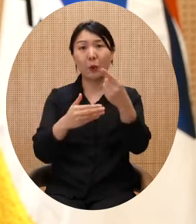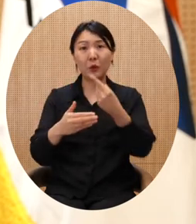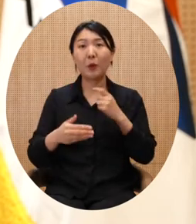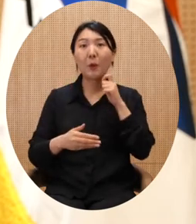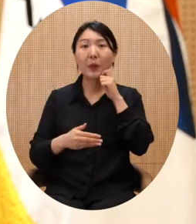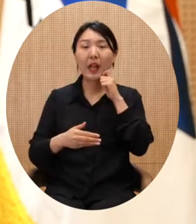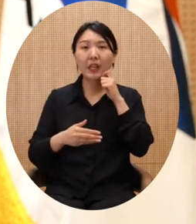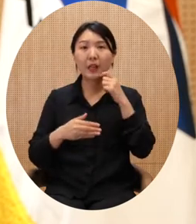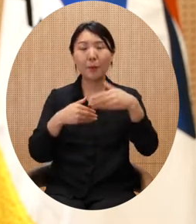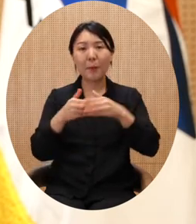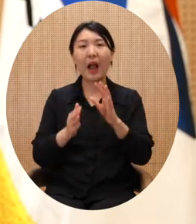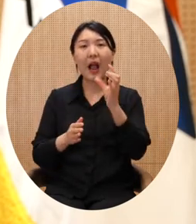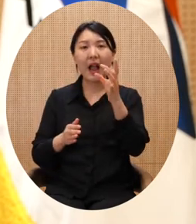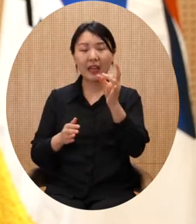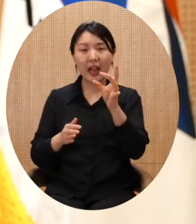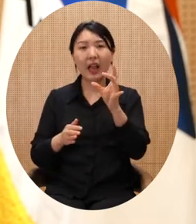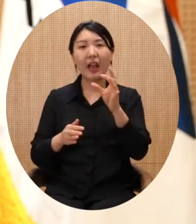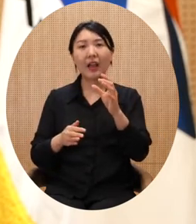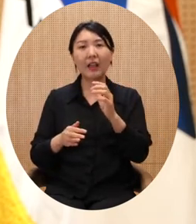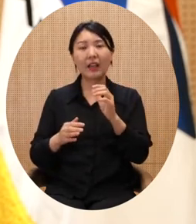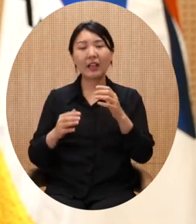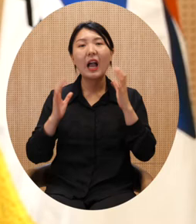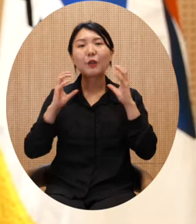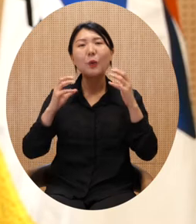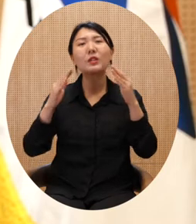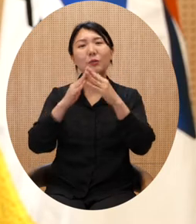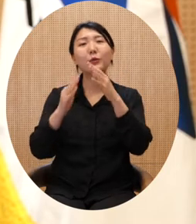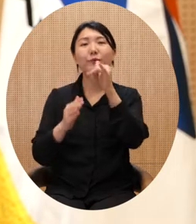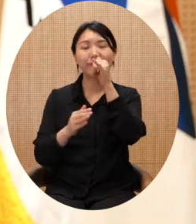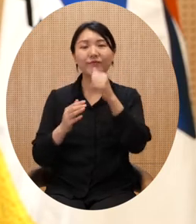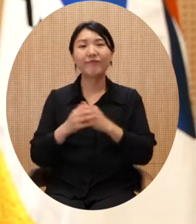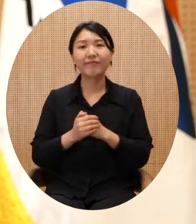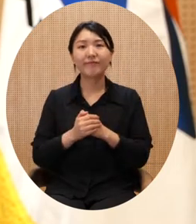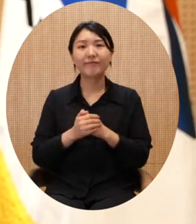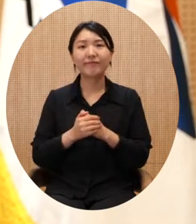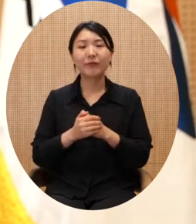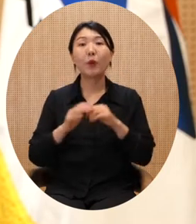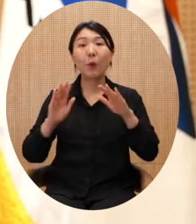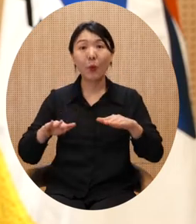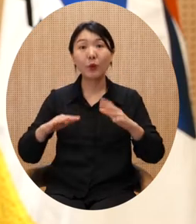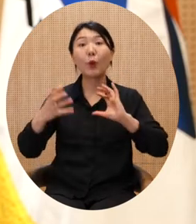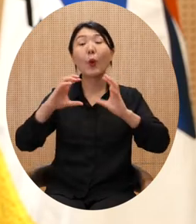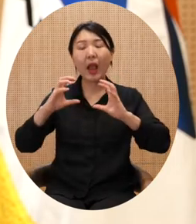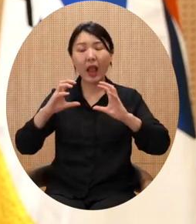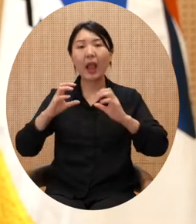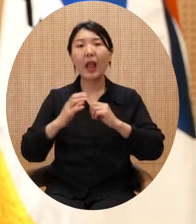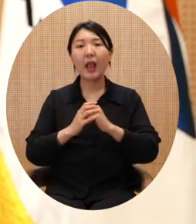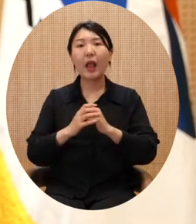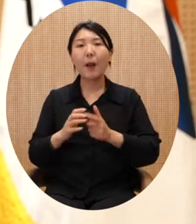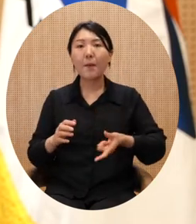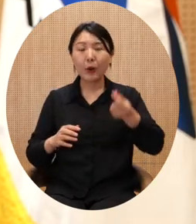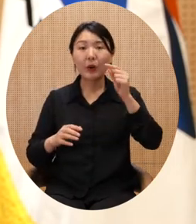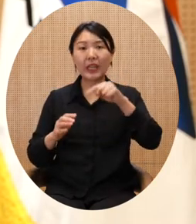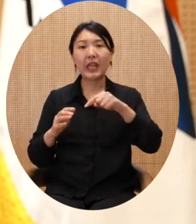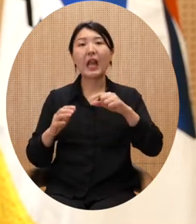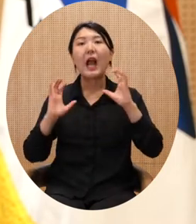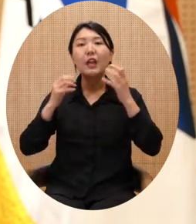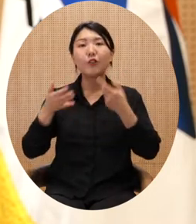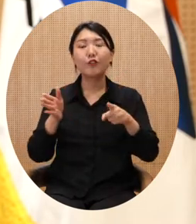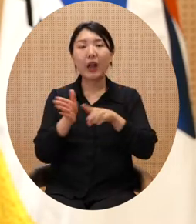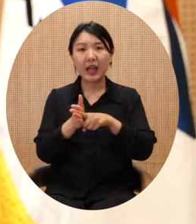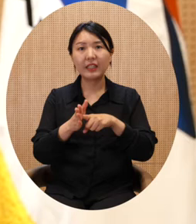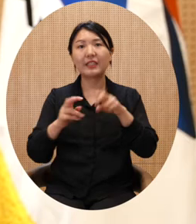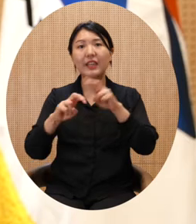못하는 단칸방 거주 아동 가구가 있습니다. 오늘 토론회는 바로 이 아이들을